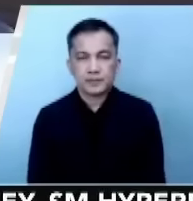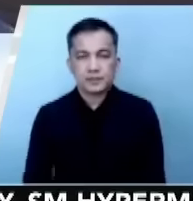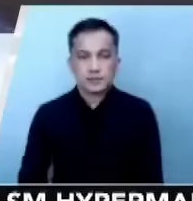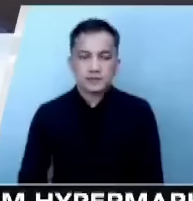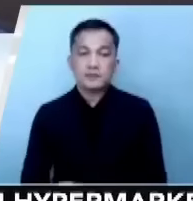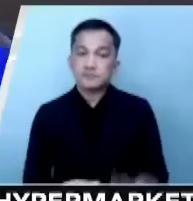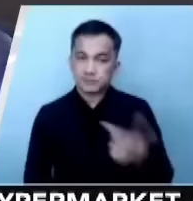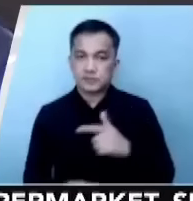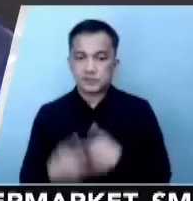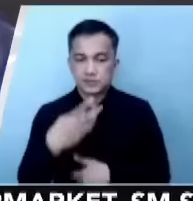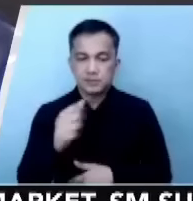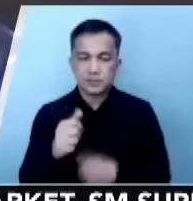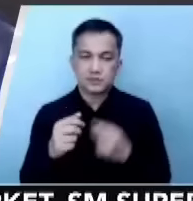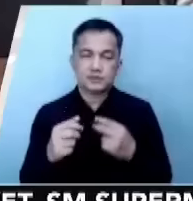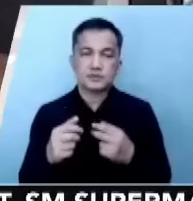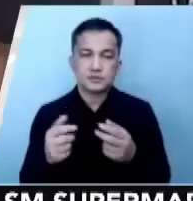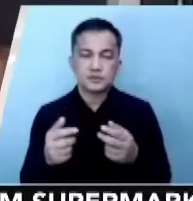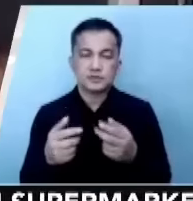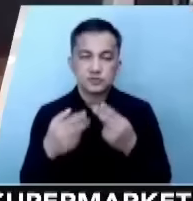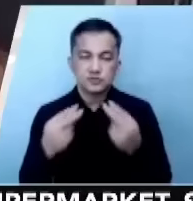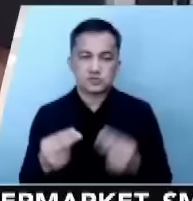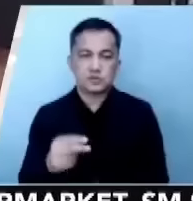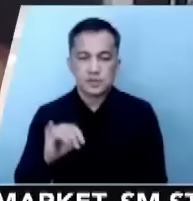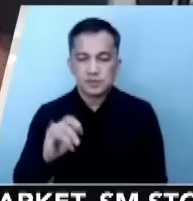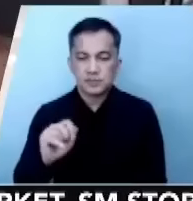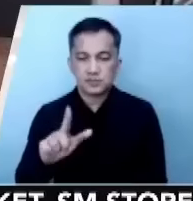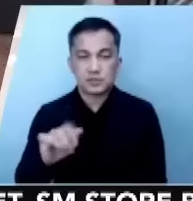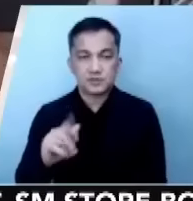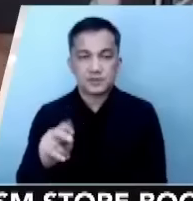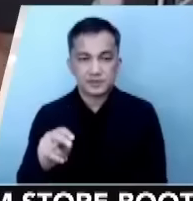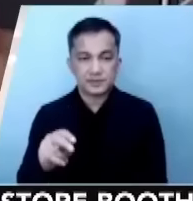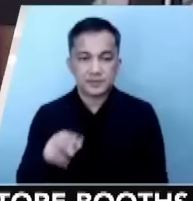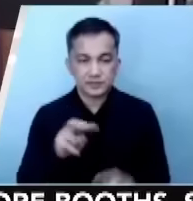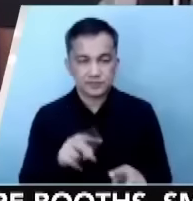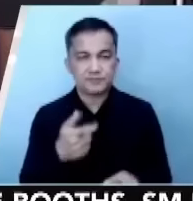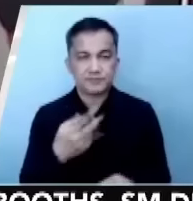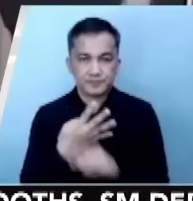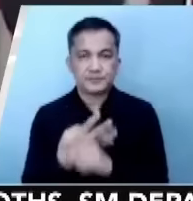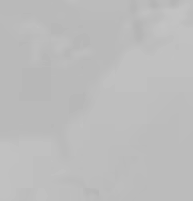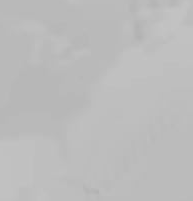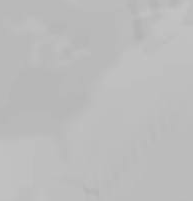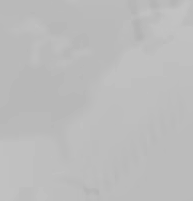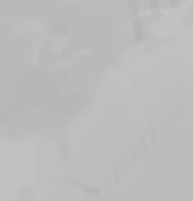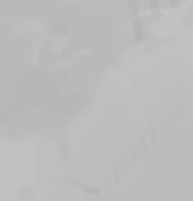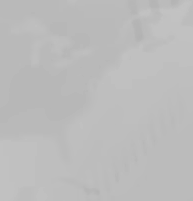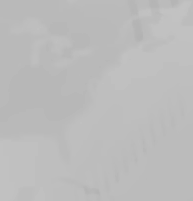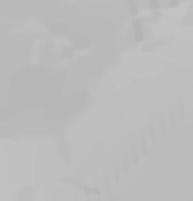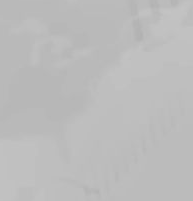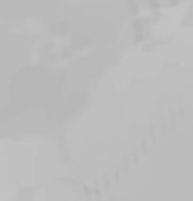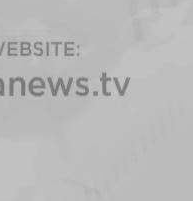Integrated News, Marisol Abdurrahman, nakatutok 24 oras.